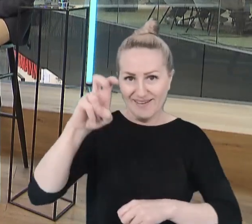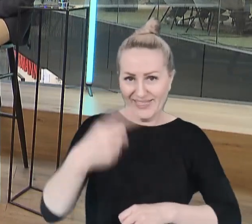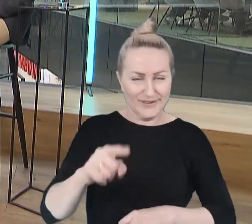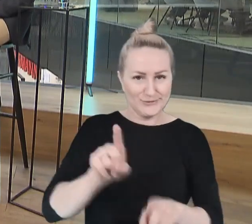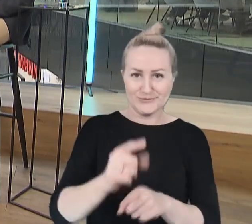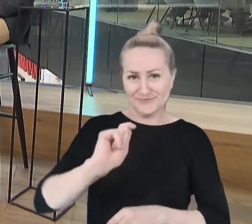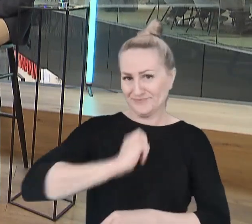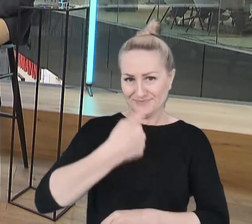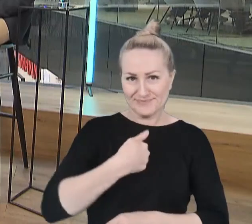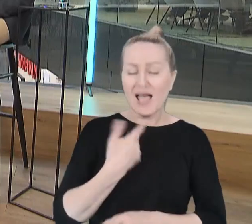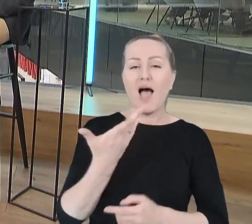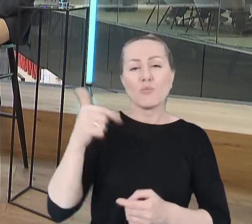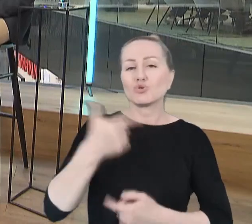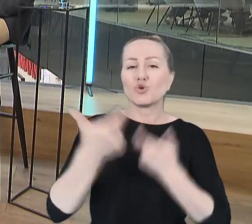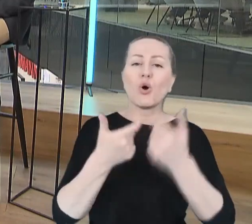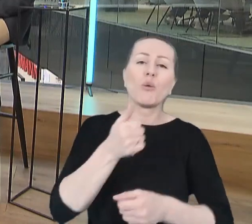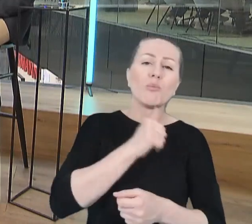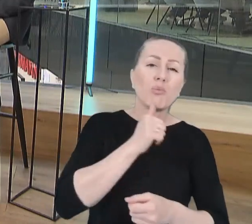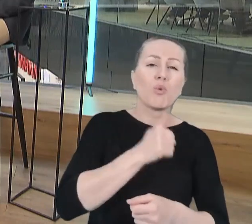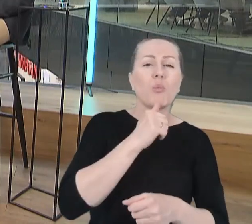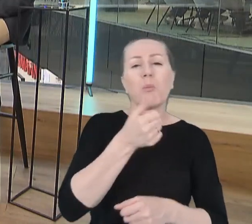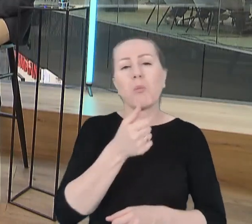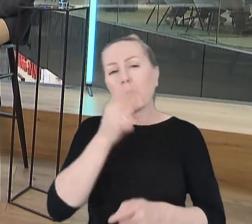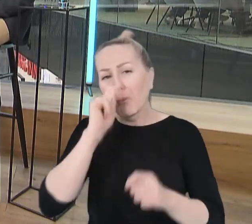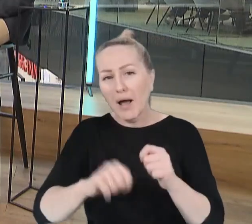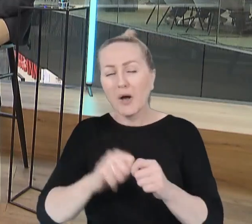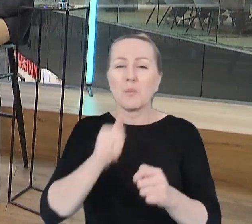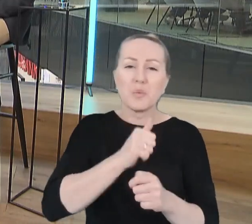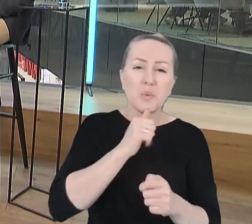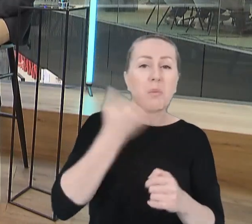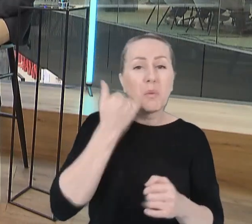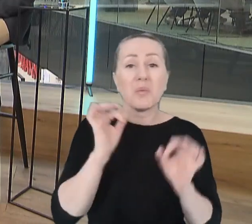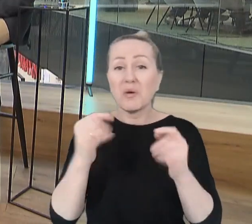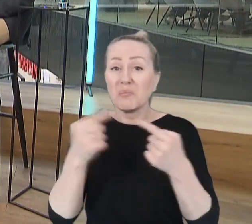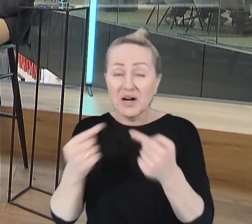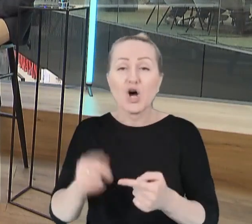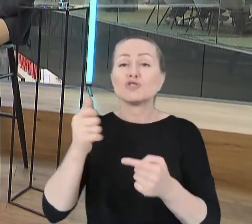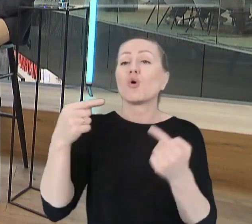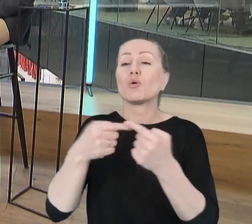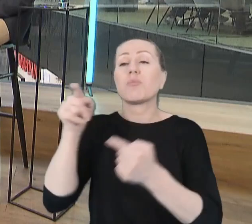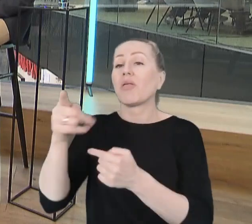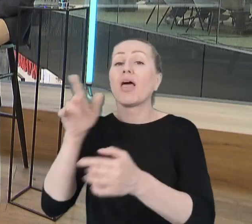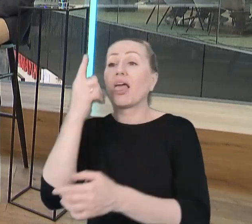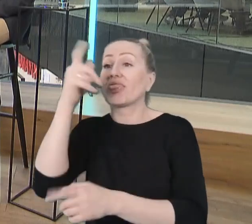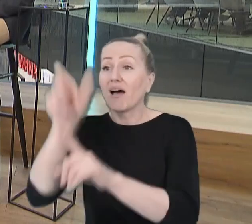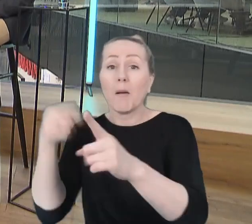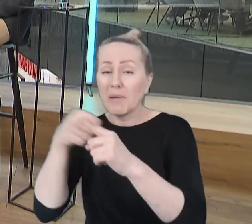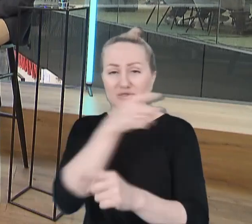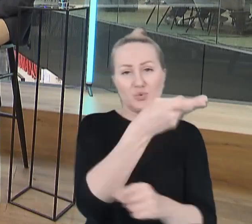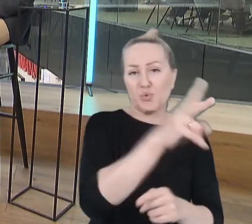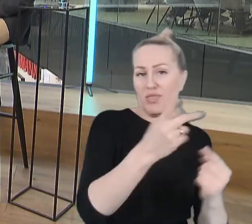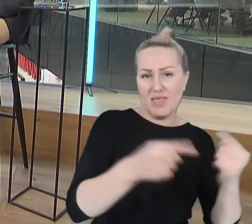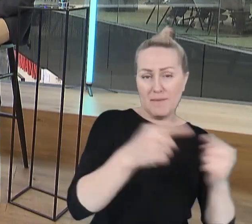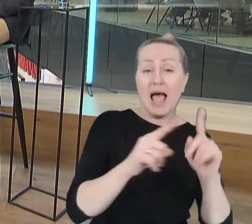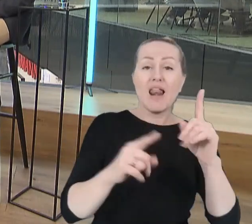prób i błędów, bo coś, co działa na osobę neurotypową, może nie zadziałać na neuronietypową. I druga bardzo ważna rzecz, to 10 minut